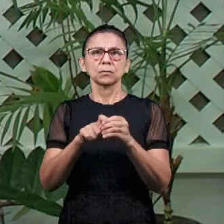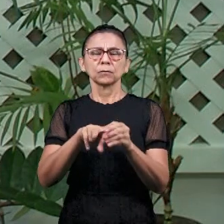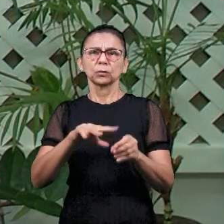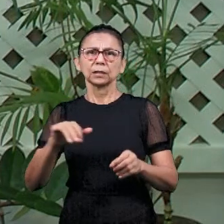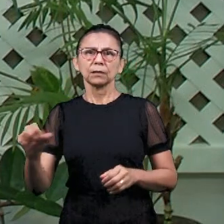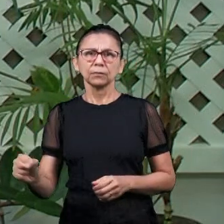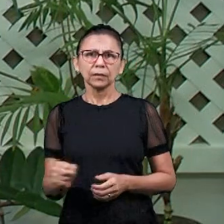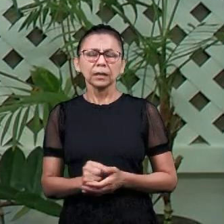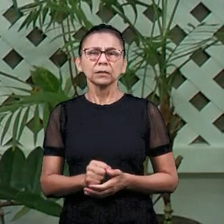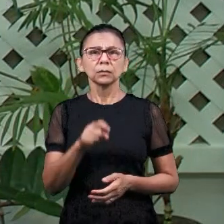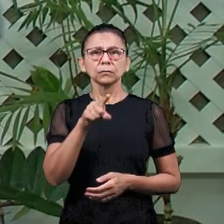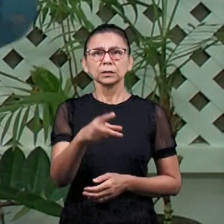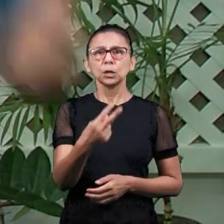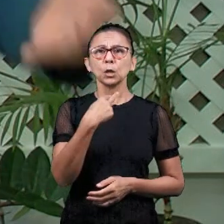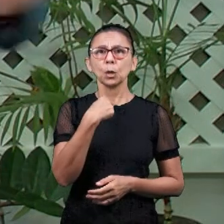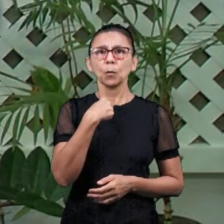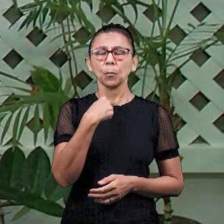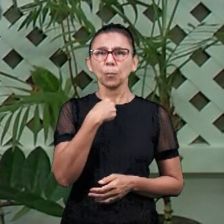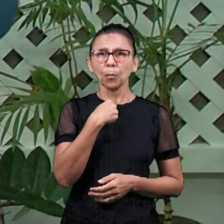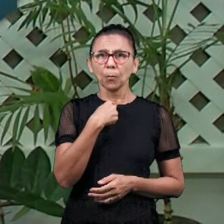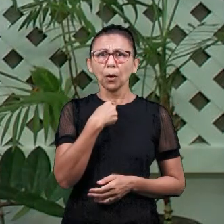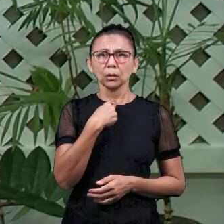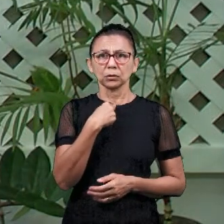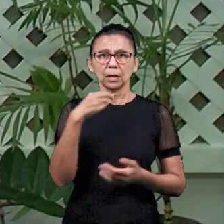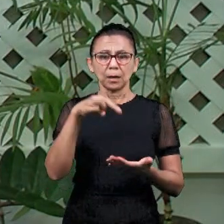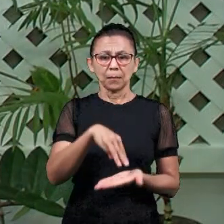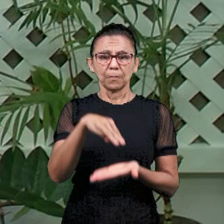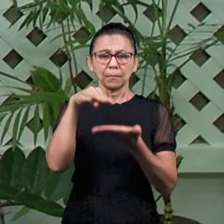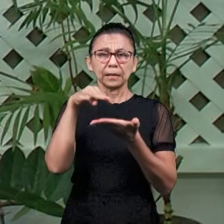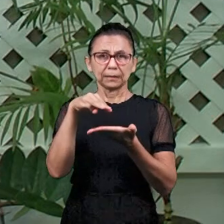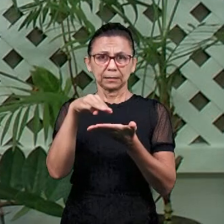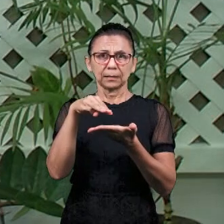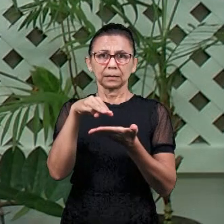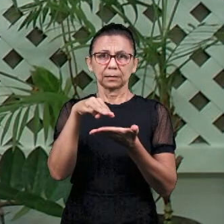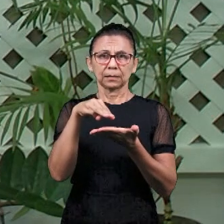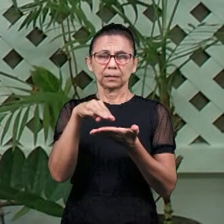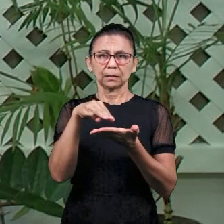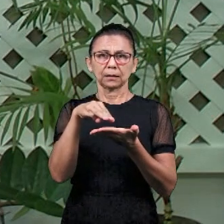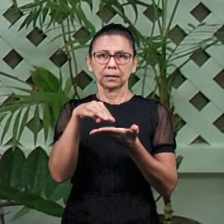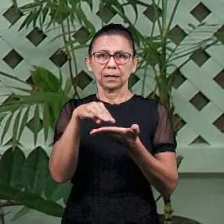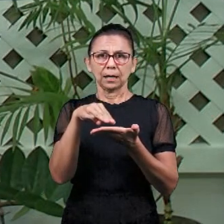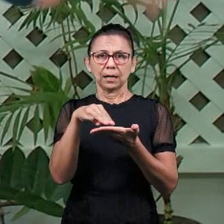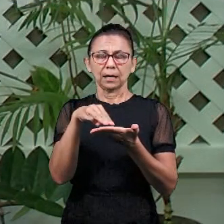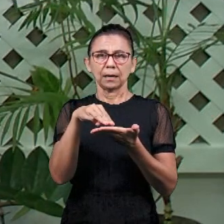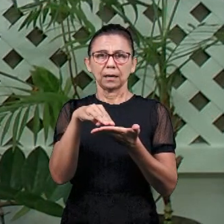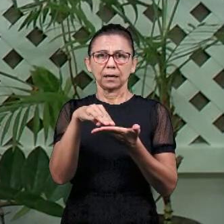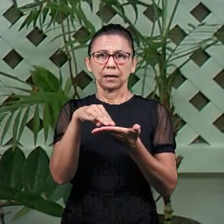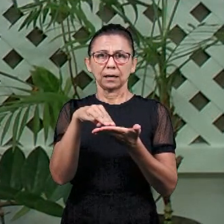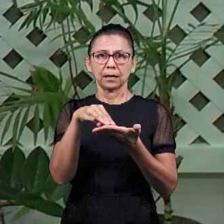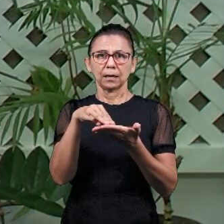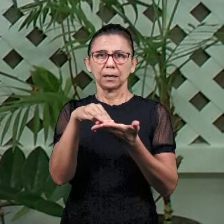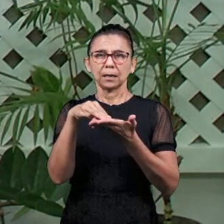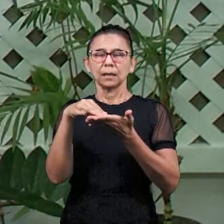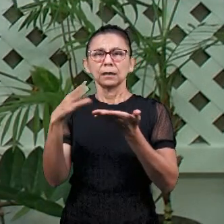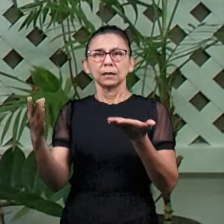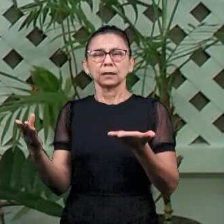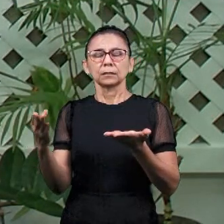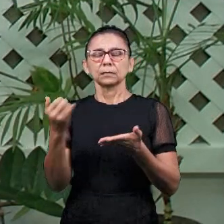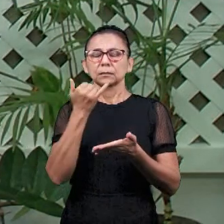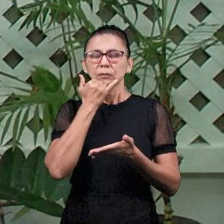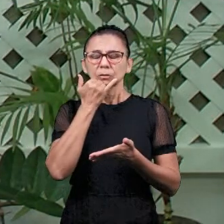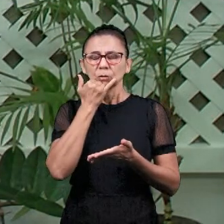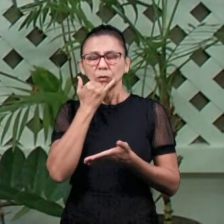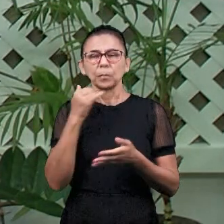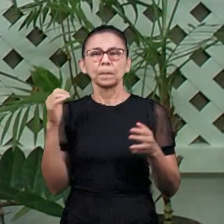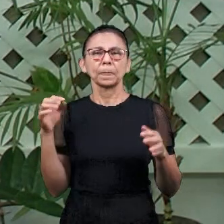une œuvre de l'Esprit qui porte le nom de Maranatha. Vous devez changer le nom. C'est renouveler,